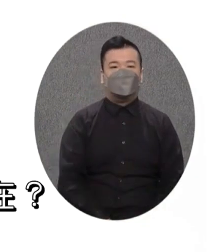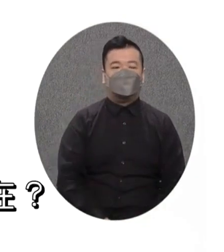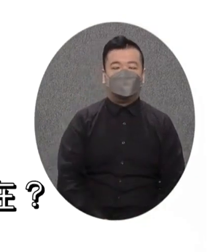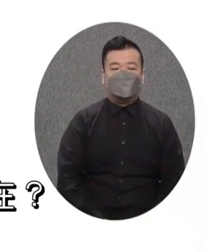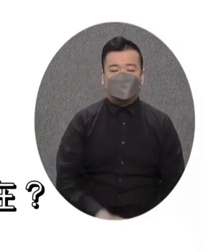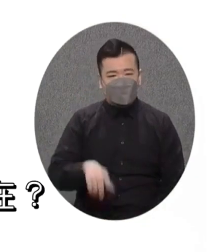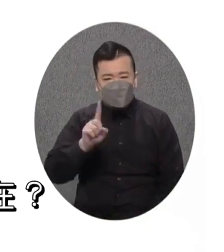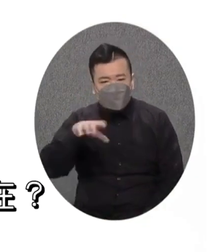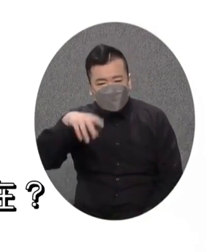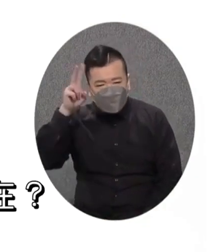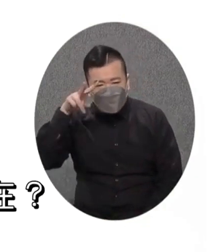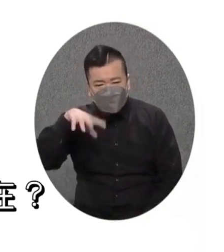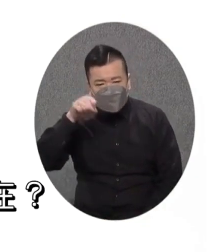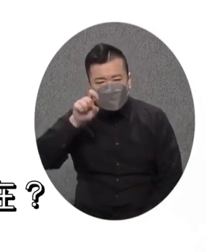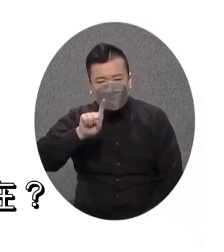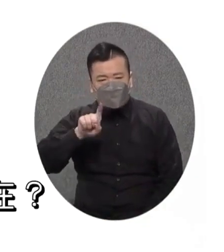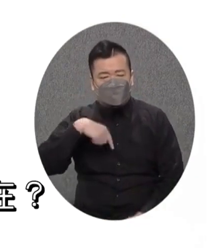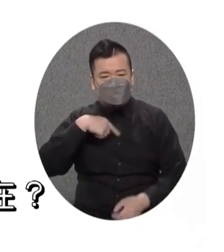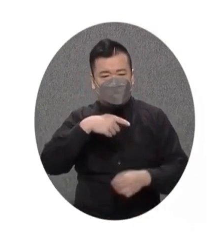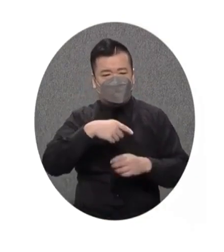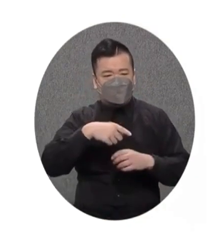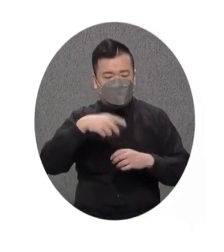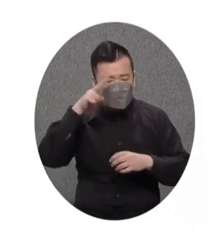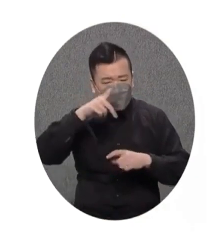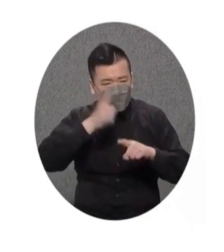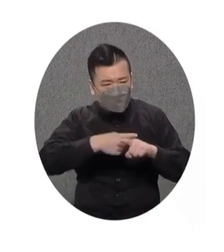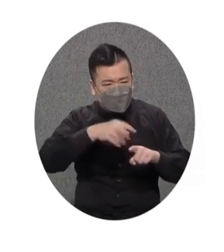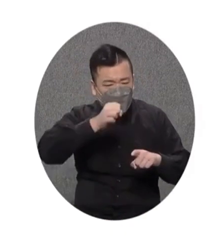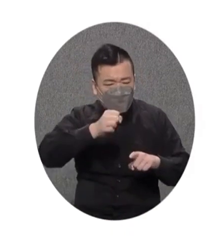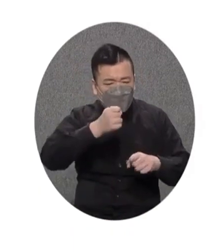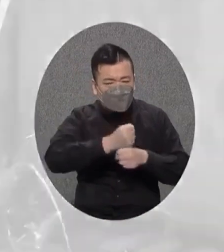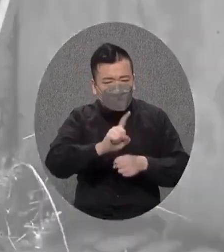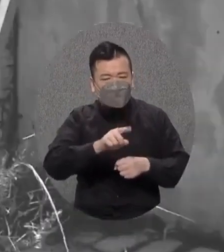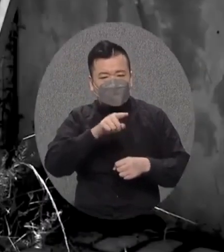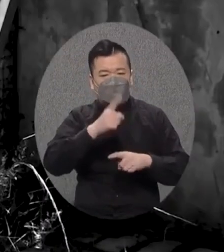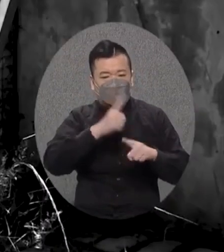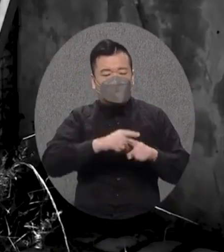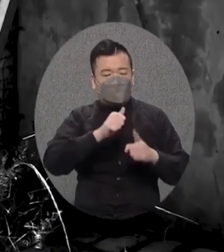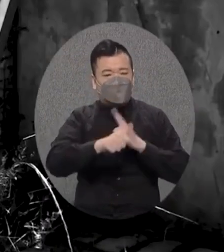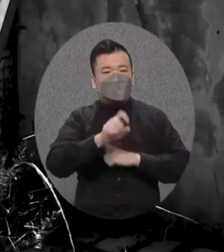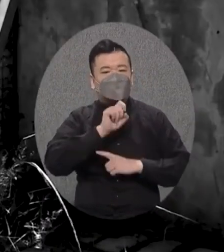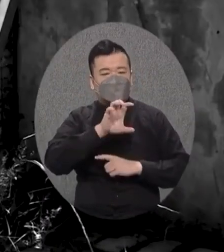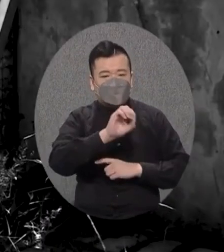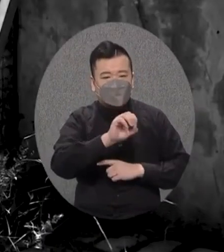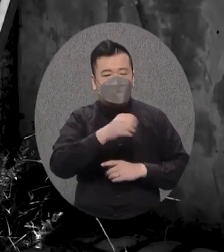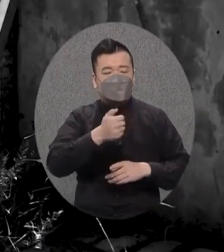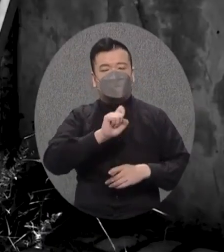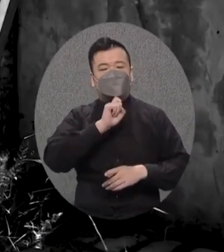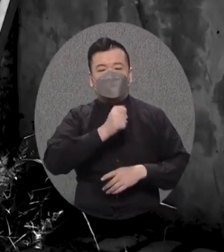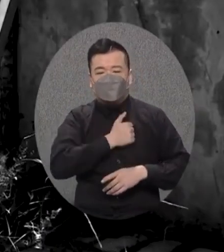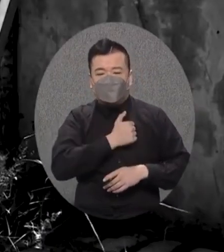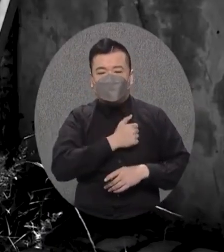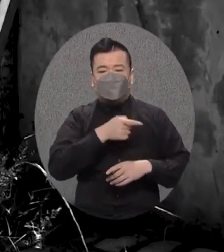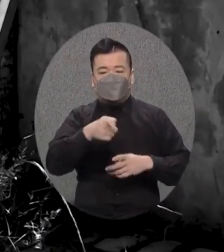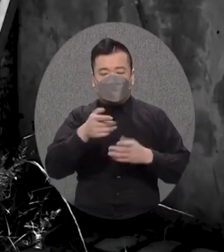我們為什麼會經常見到很實在的存在，其實都是因為有白或者空間形成一個互相